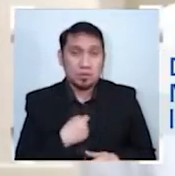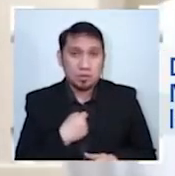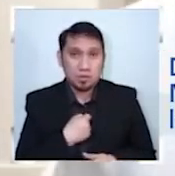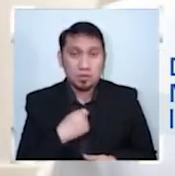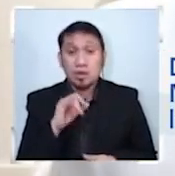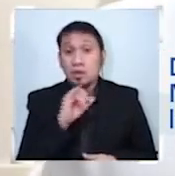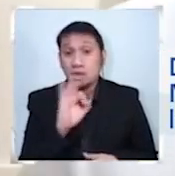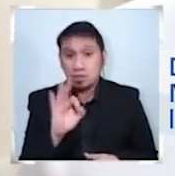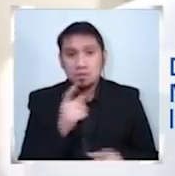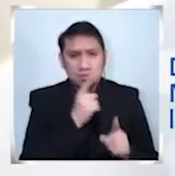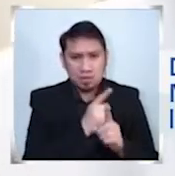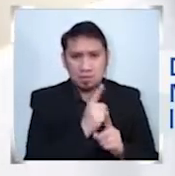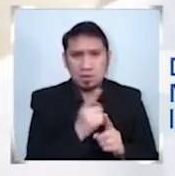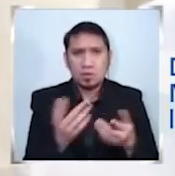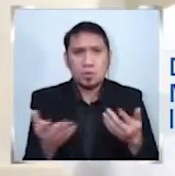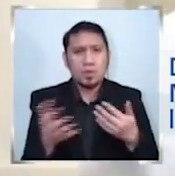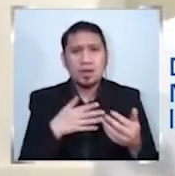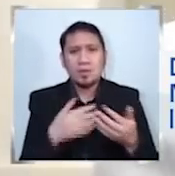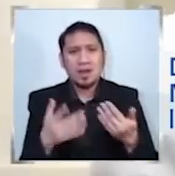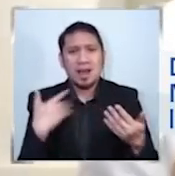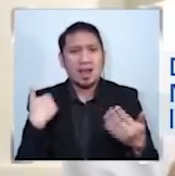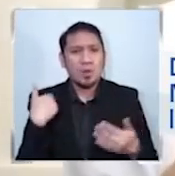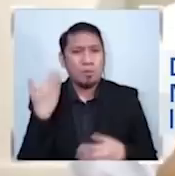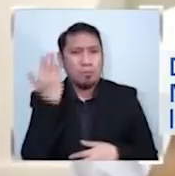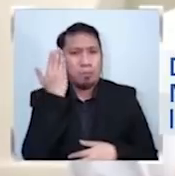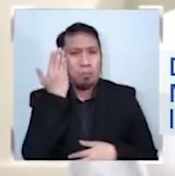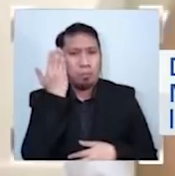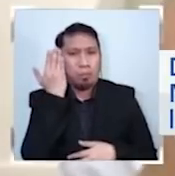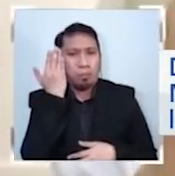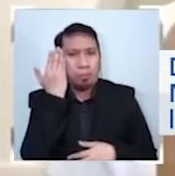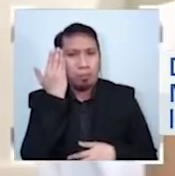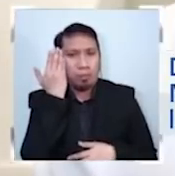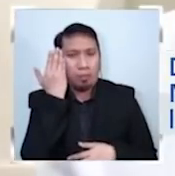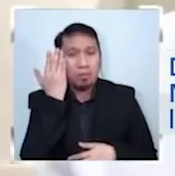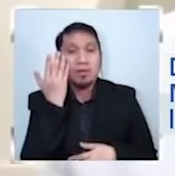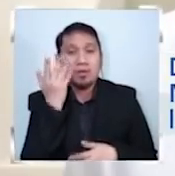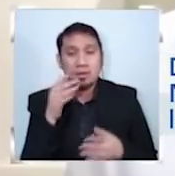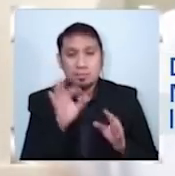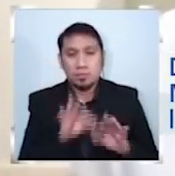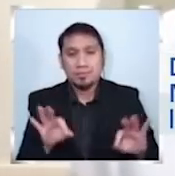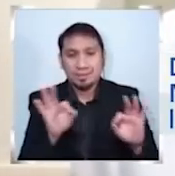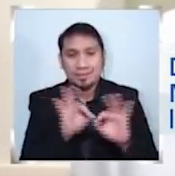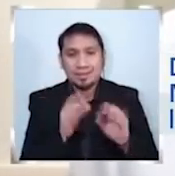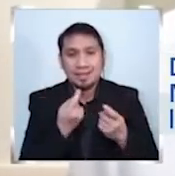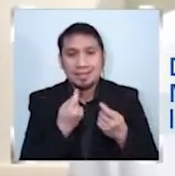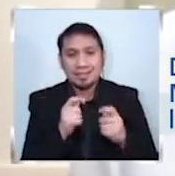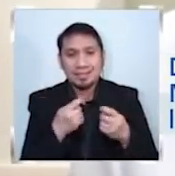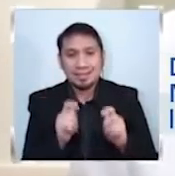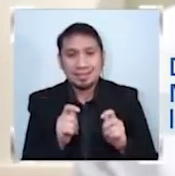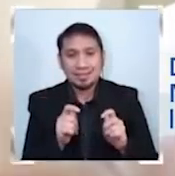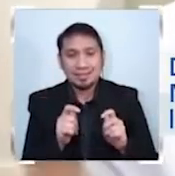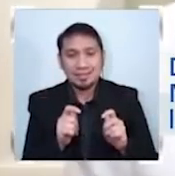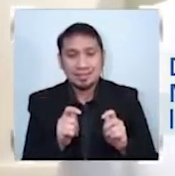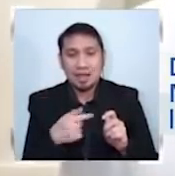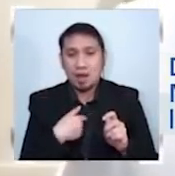tama, kasi ayoko filter. Ang napakahalaga, tiwala ng tao. Trabaho lang ako eh, di